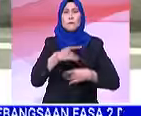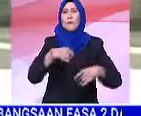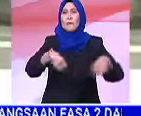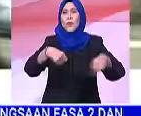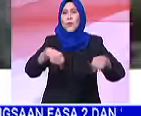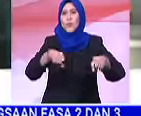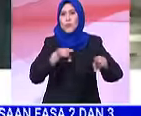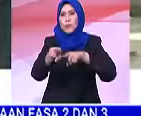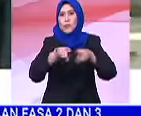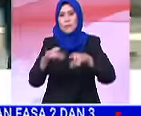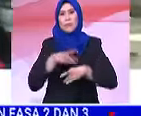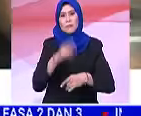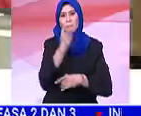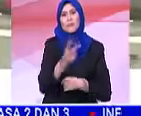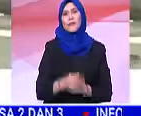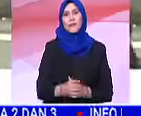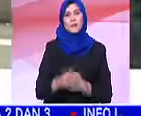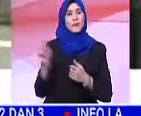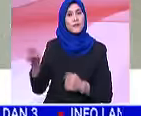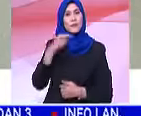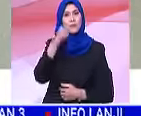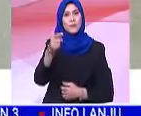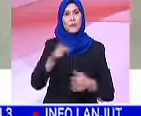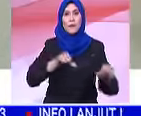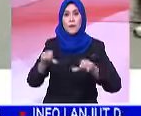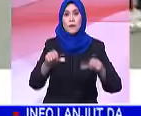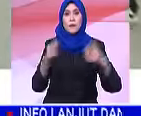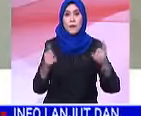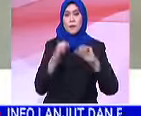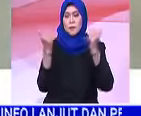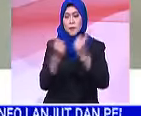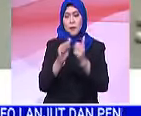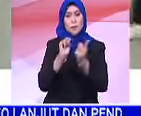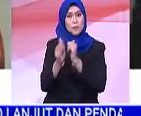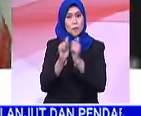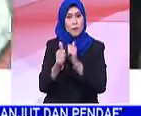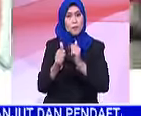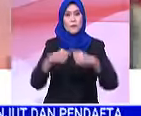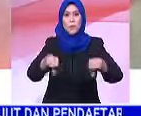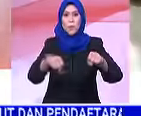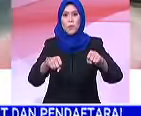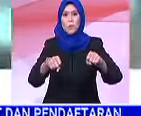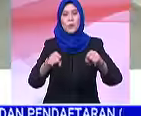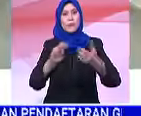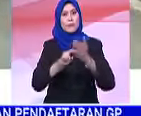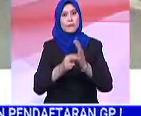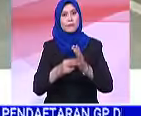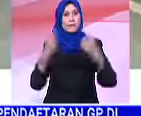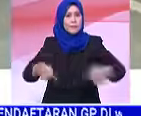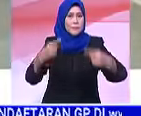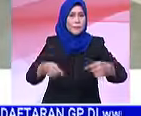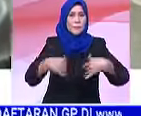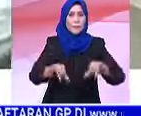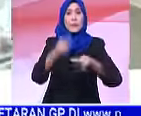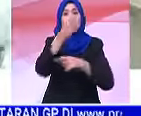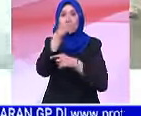kan. Susulan itu menurut Zulhairi bagi memastikan aktiviti Persatuan Sukan Pemotoran di Malaysia tidak ketandusan kejohanan.